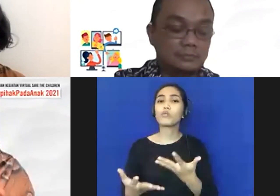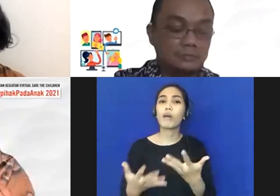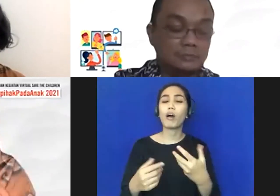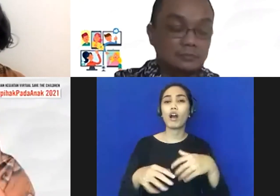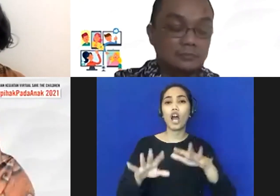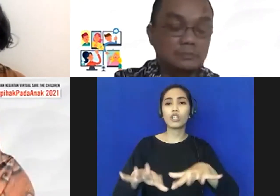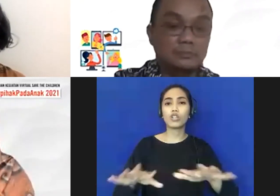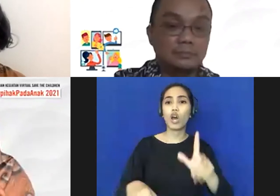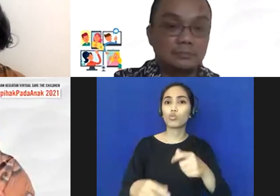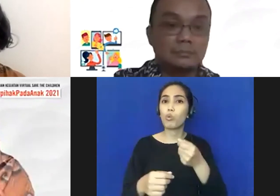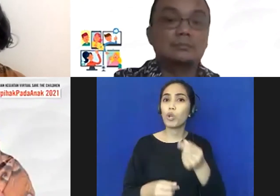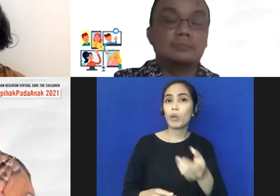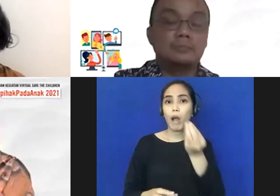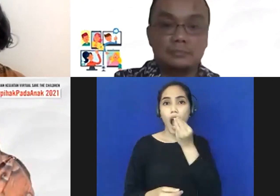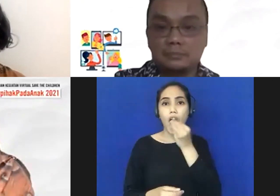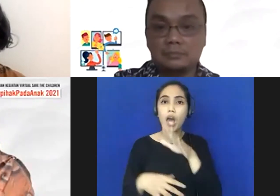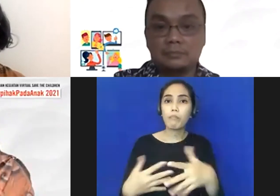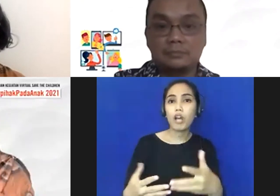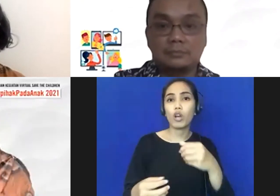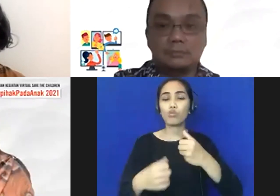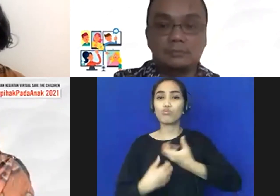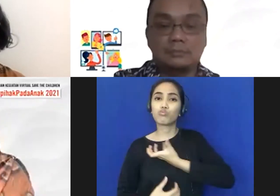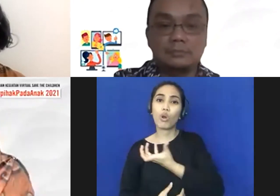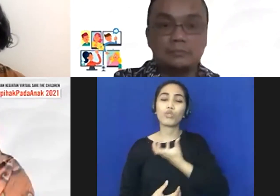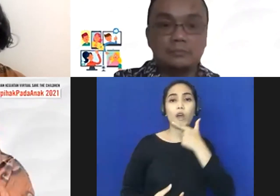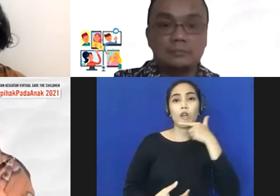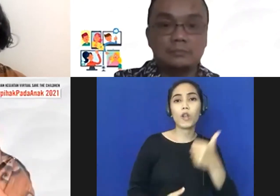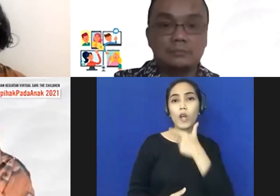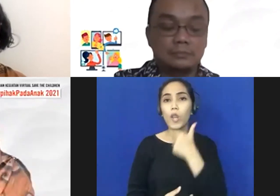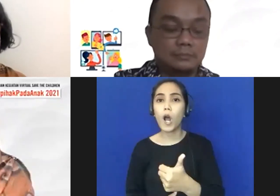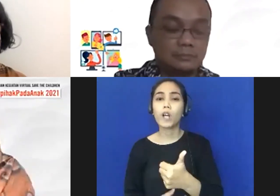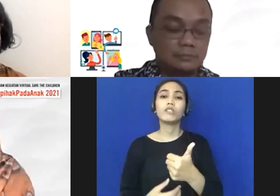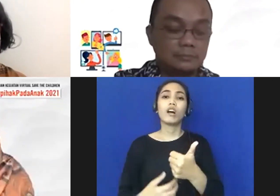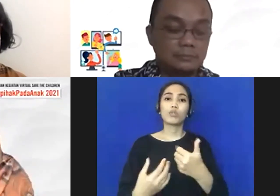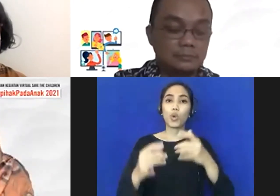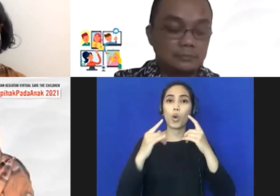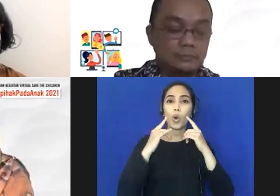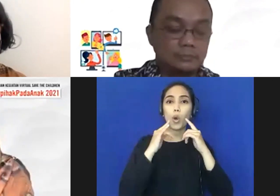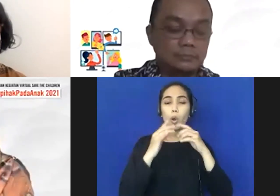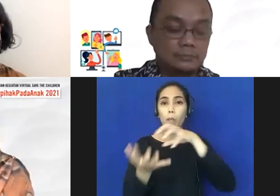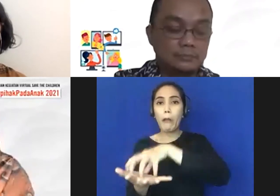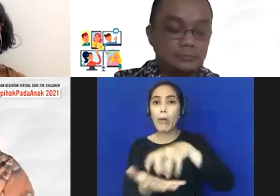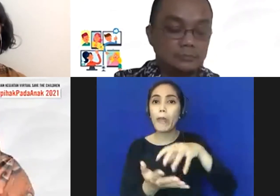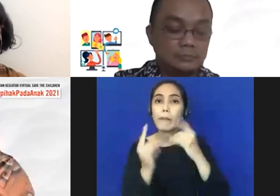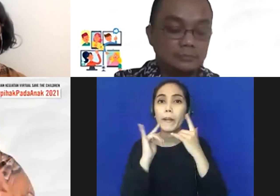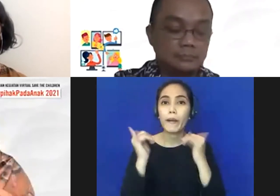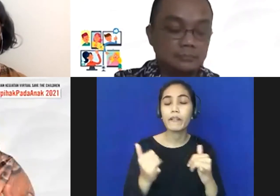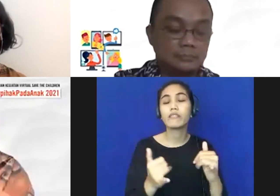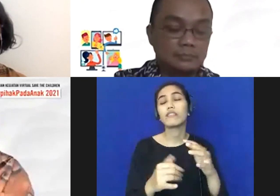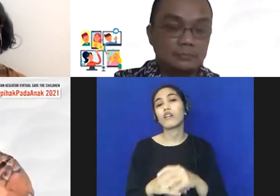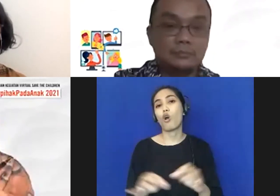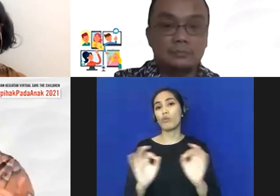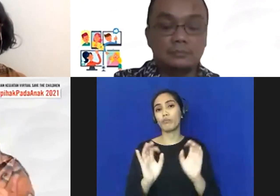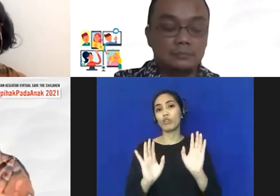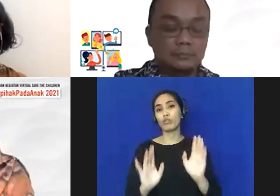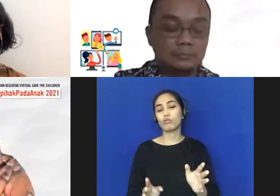saya belikan makanan-makanan yang dia suka, yang enak misalnya ya, atau saya belikan dia mainan. Belum tentu gitu. Jadi ajak anak